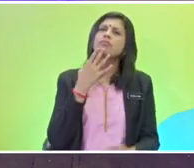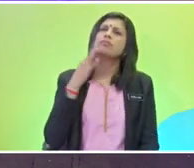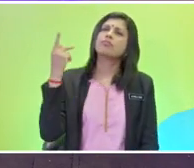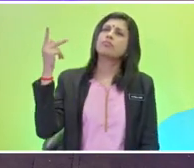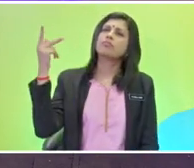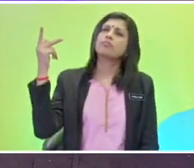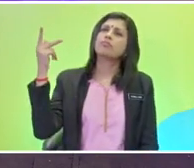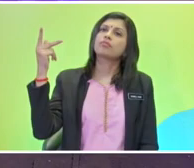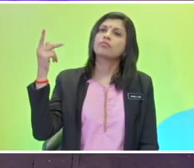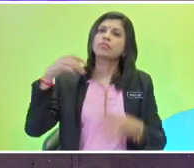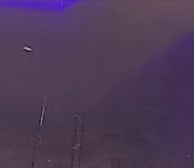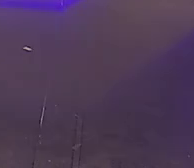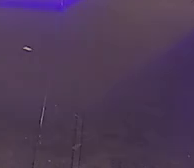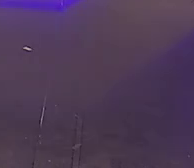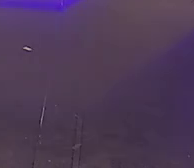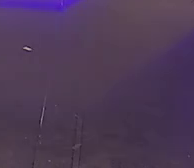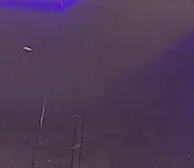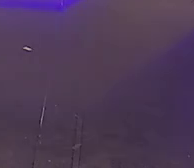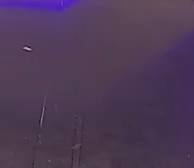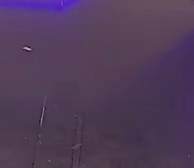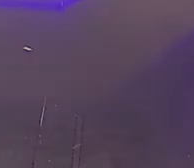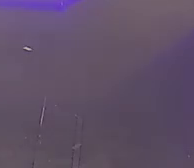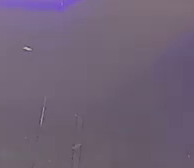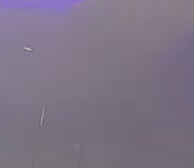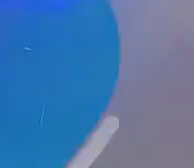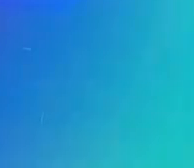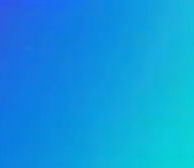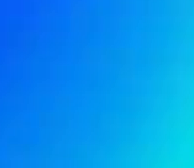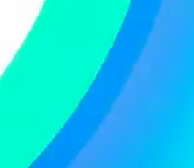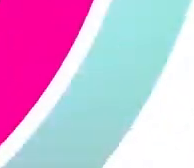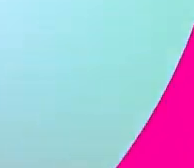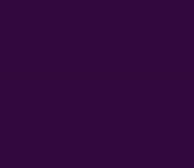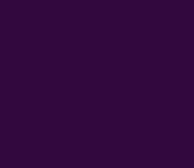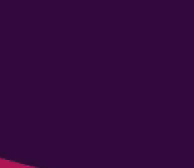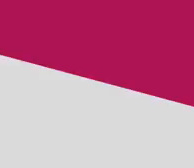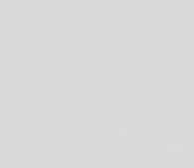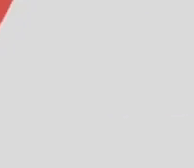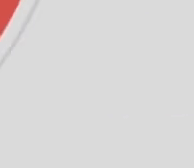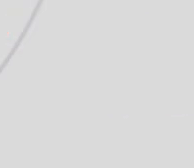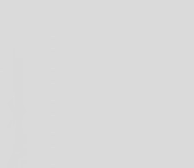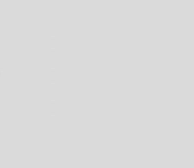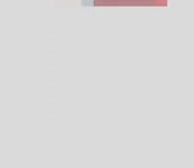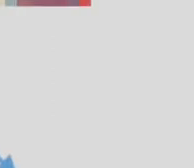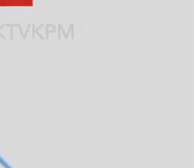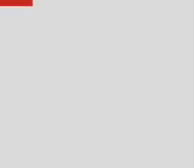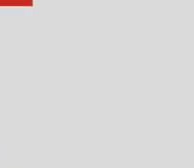kuning lagi. Buah durian. Mangga. Isi dia warna kuning. Ya, durian pun ada juga warna kuning, betul.